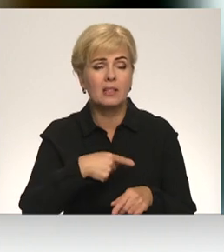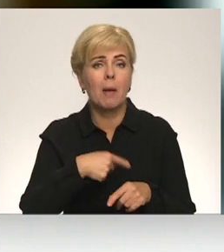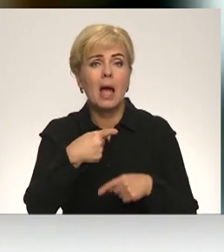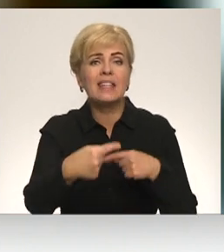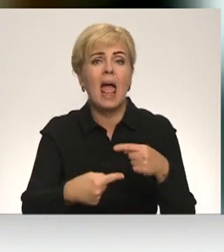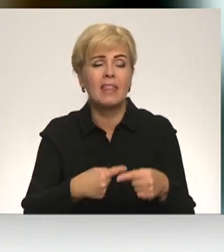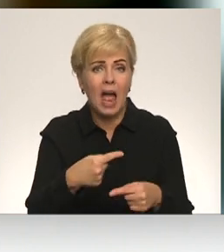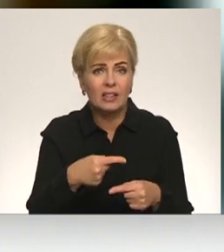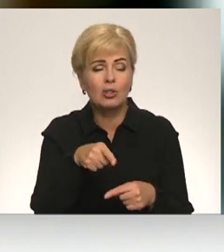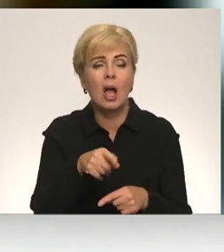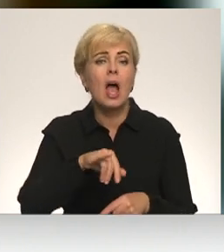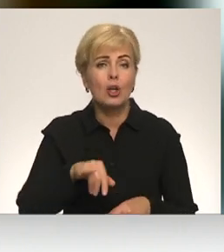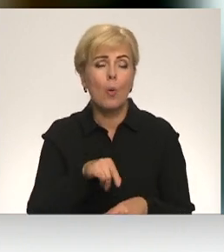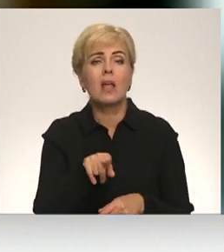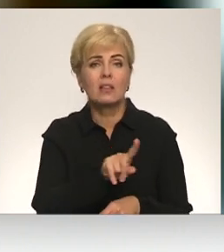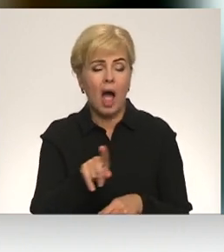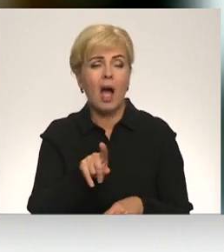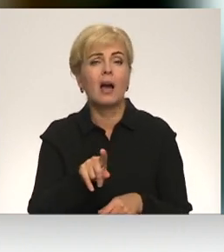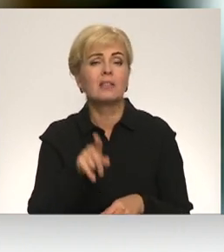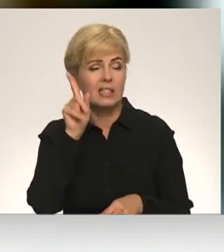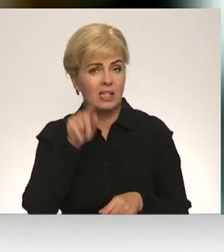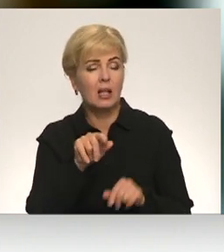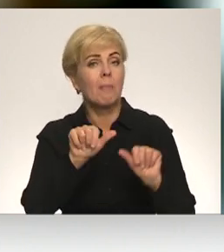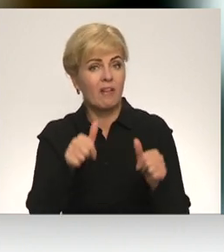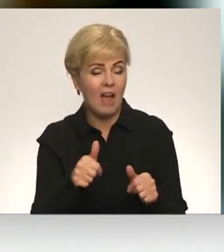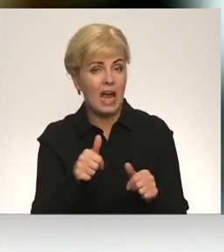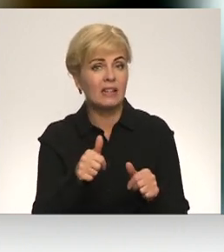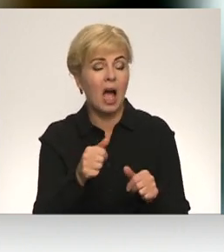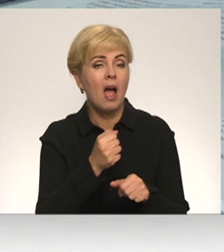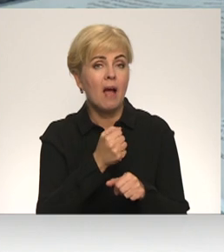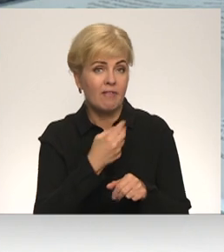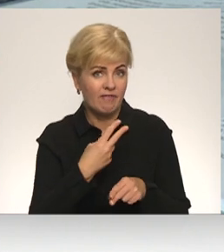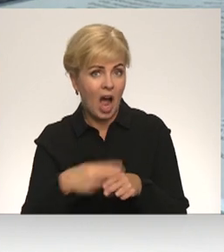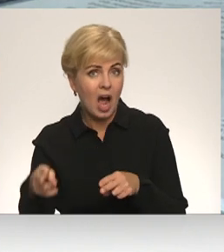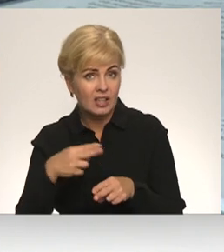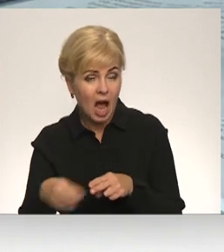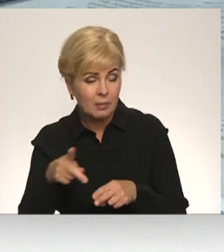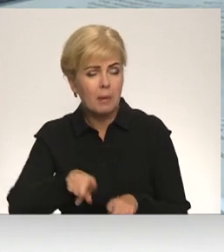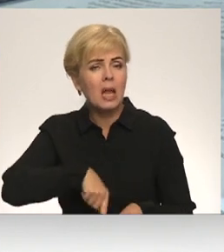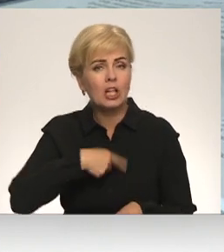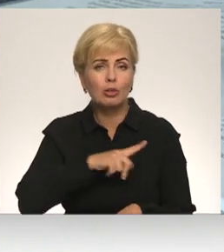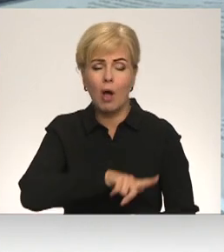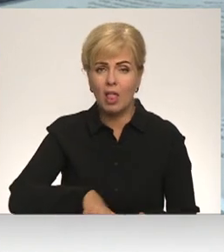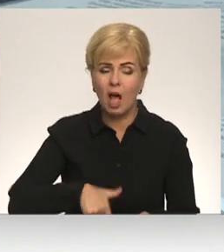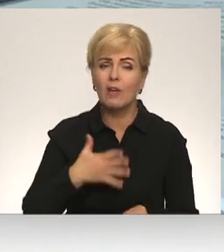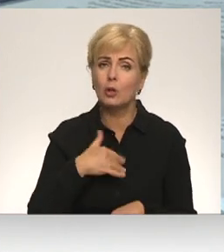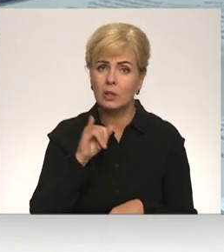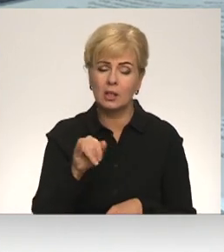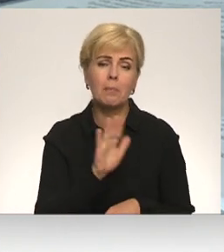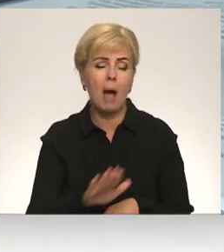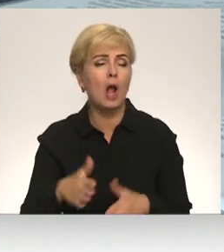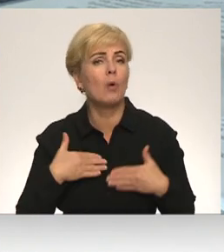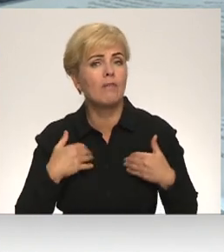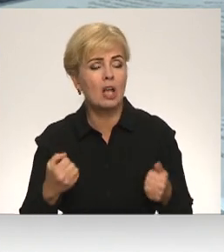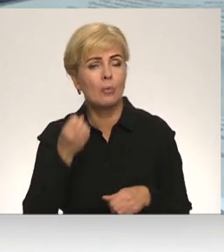jo tā ir zināma veida vardarbība, šis te stāvoklis. Jau ilgstoši Latvijā ir sliktākie bērnu